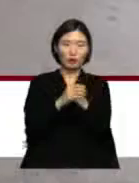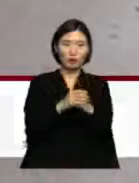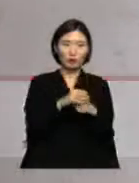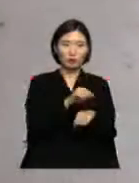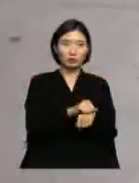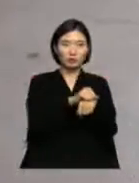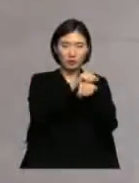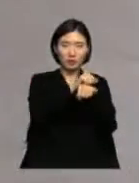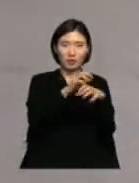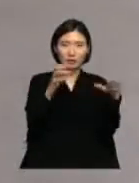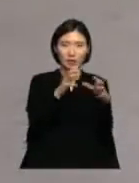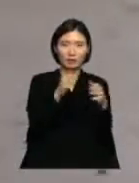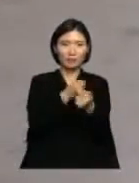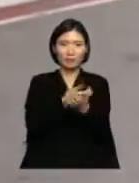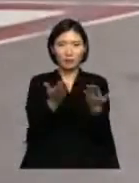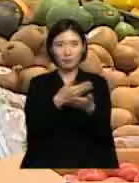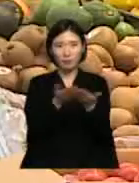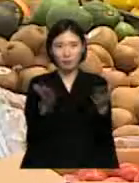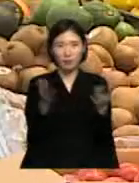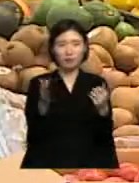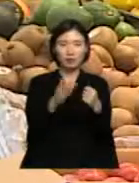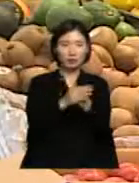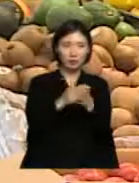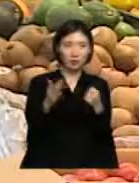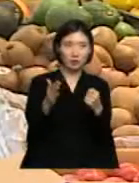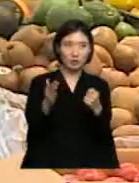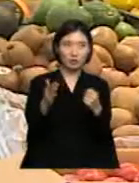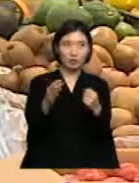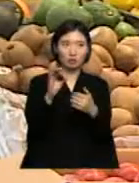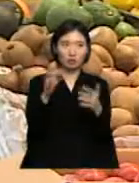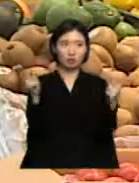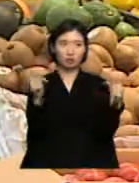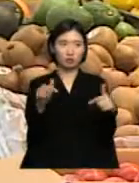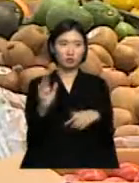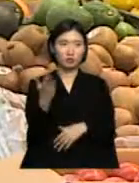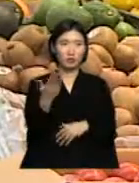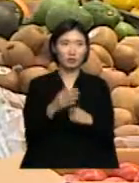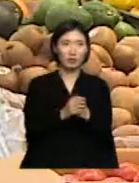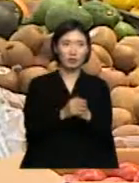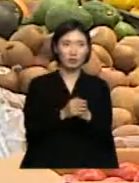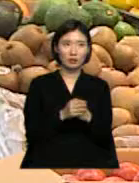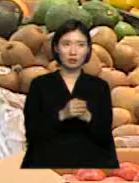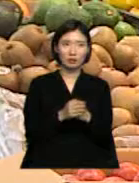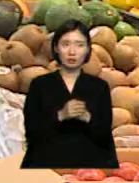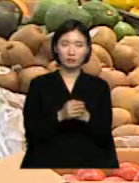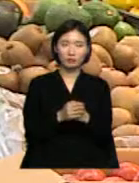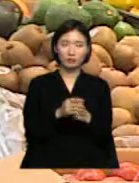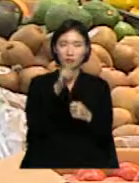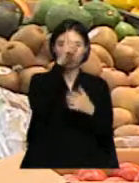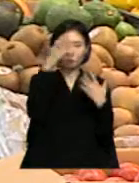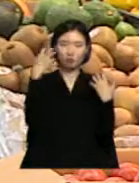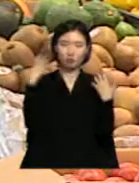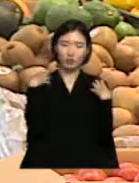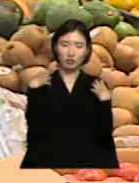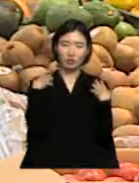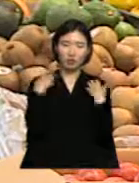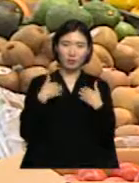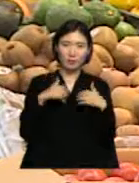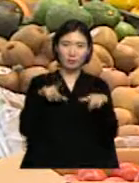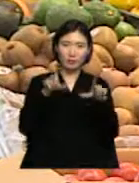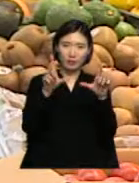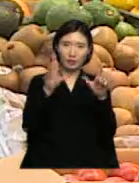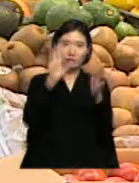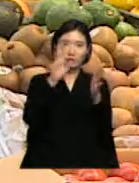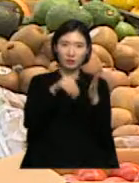도매 가격이 낮아지기 때문입니다. 추석과 설 명절 같은 특수 시기에는 이제 정부에서 비축 물량 같은 것을 이제 전통 시장이